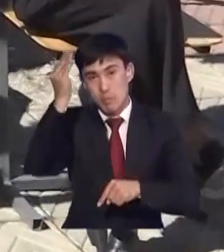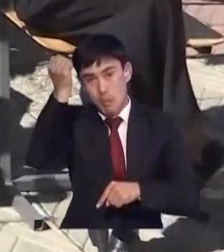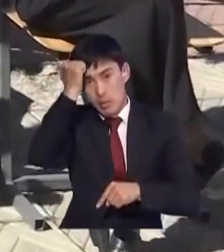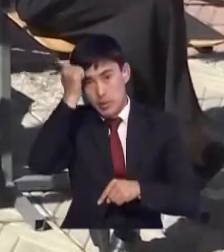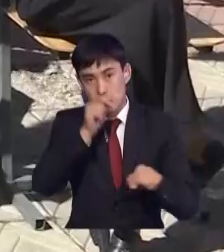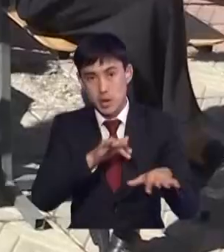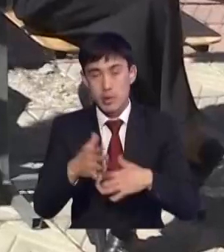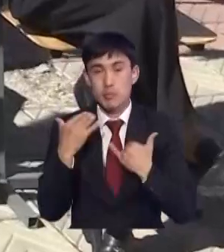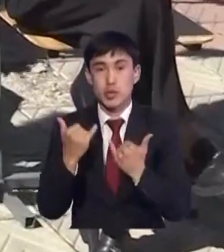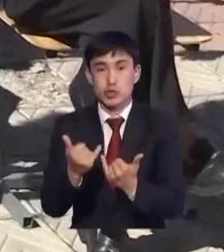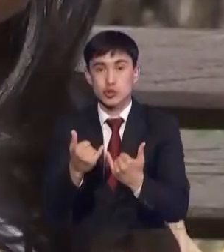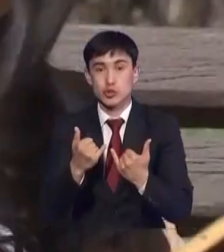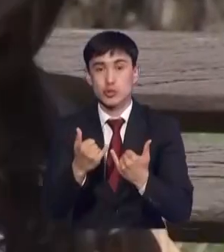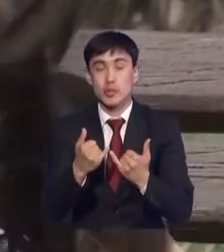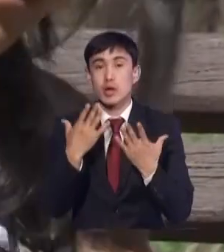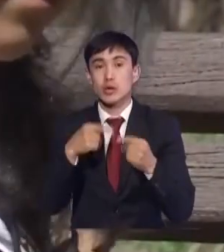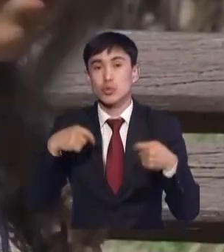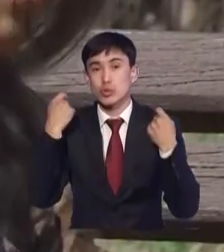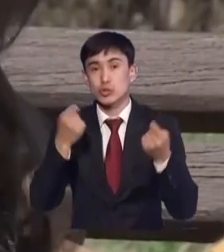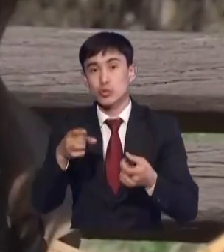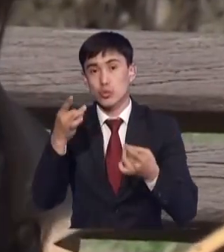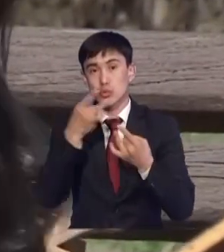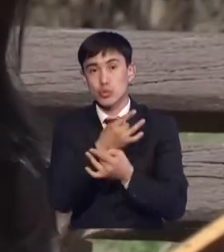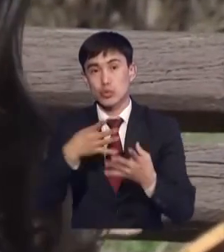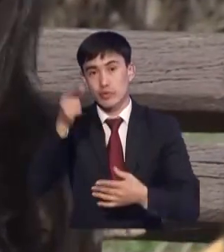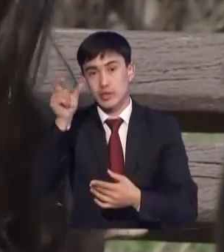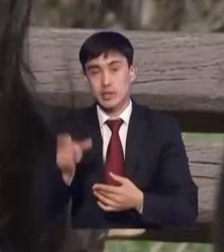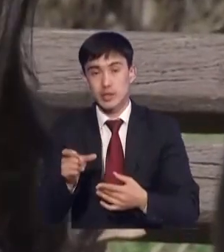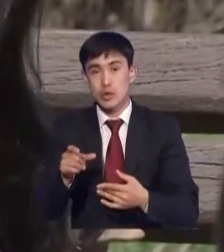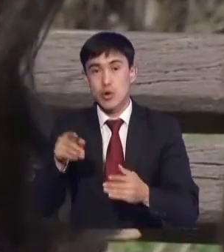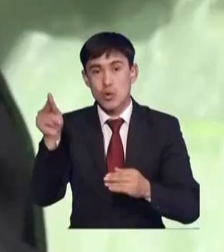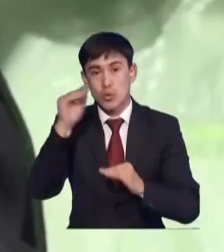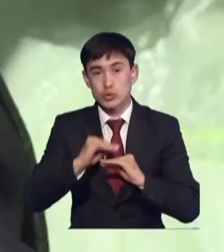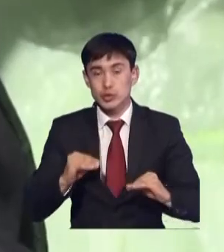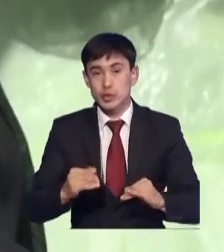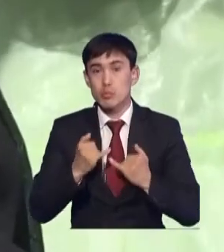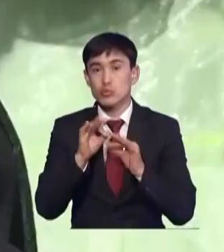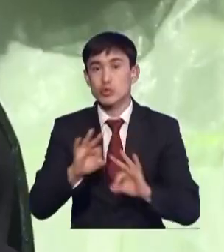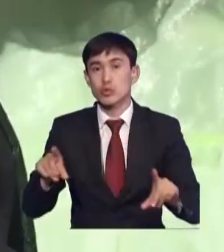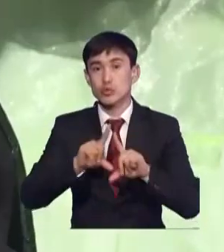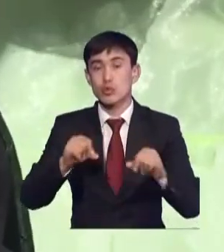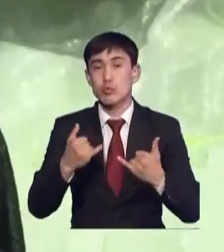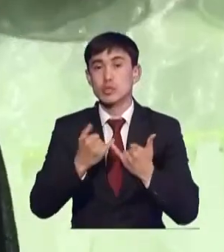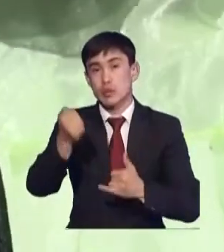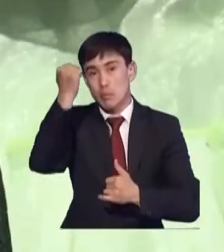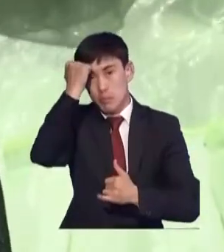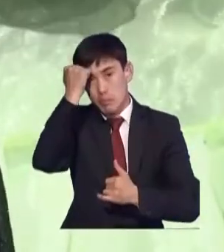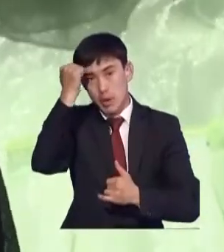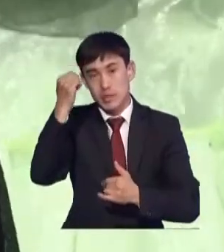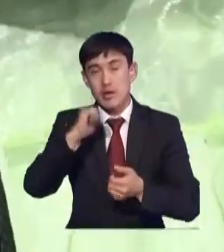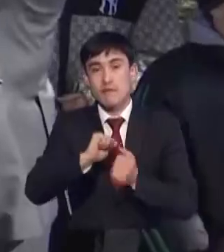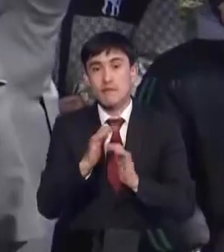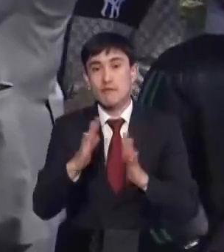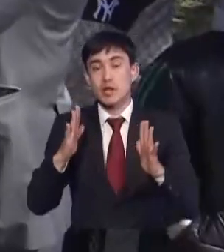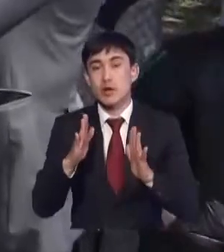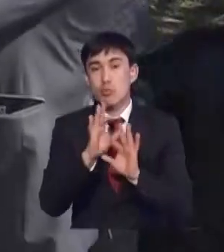мероприятие приуроченное ко дню рождения культурного деятеля ученики музыкальной школы почтили память Великого музыканта А также исполнили